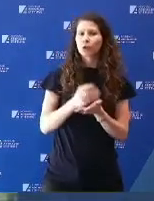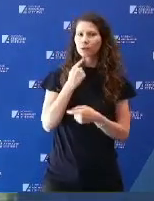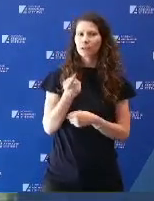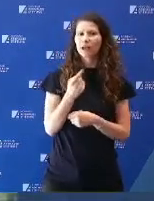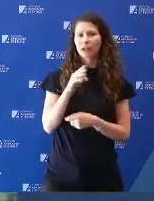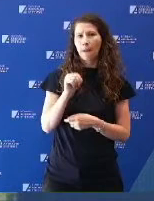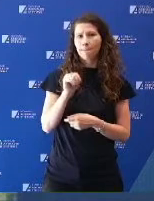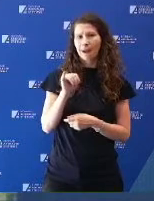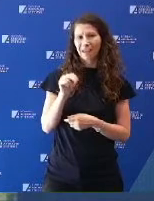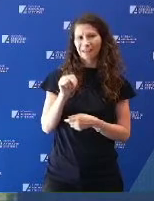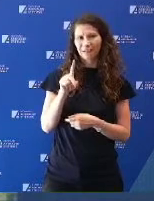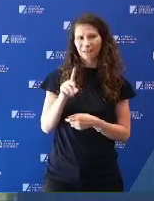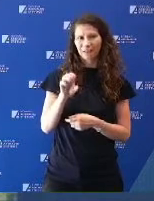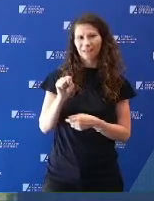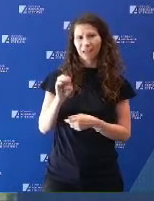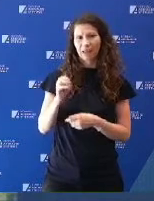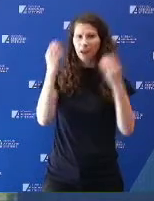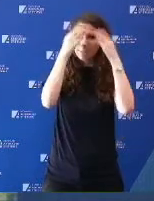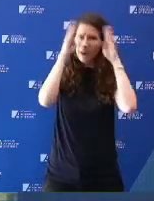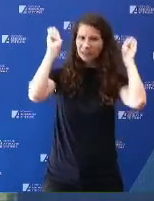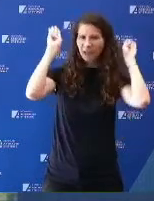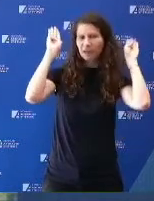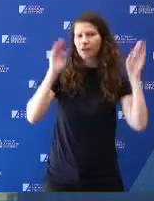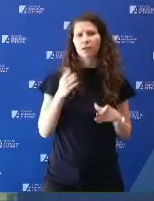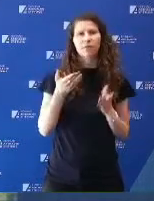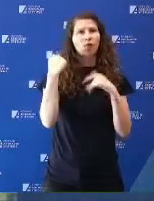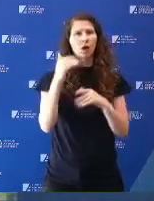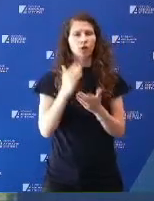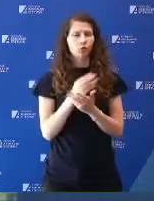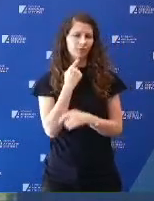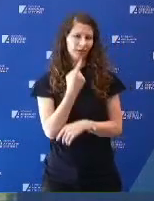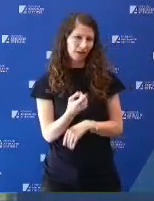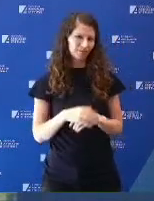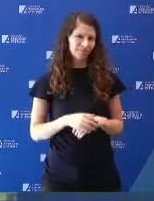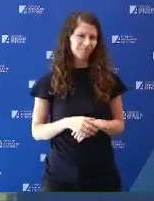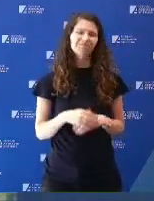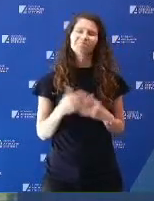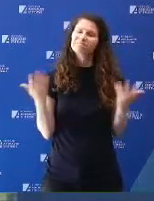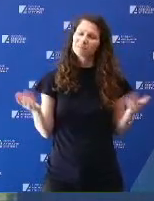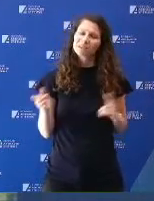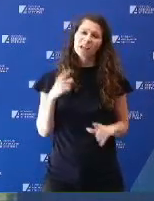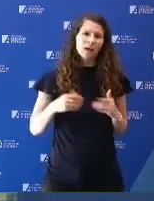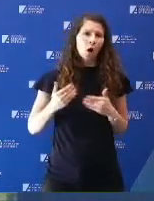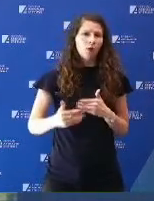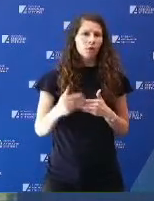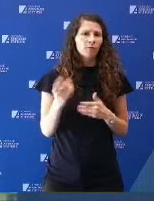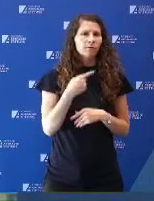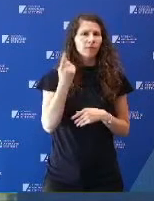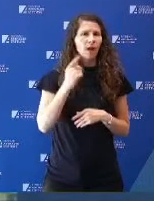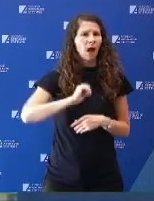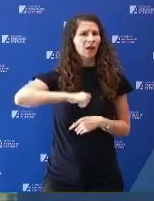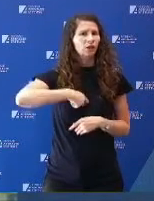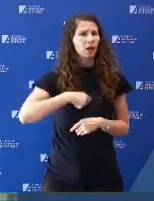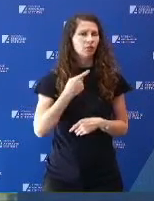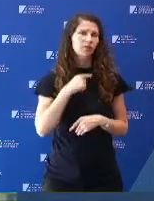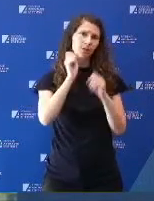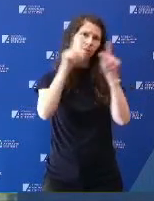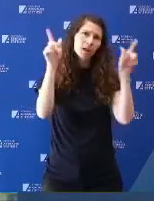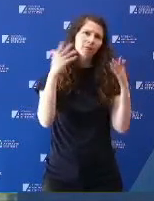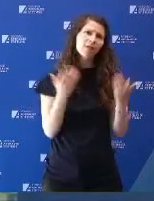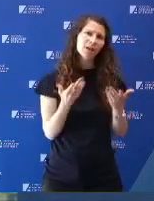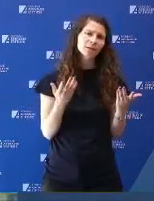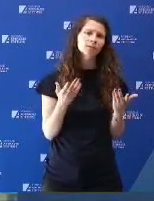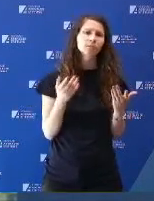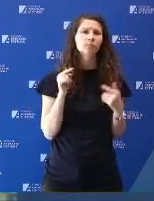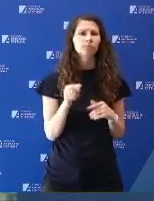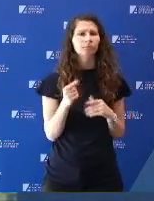am Anfang auch in der ersten Antwort schon gegeben. Es ist ja leider so, dass wir oft das Mindset haben in Deutschland, nicht immer, Generalisierungen sind ja